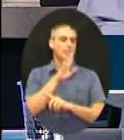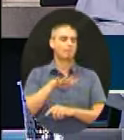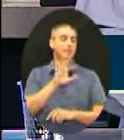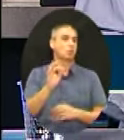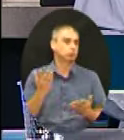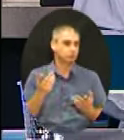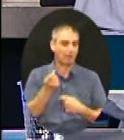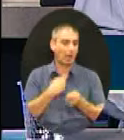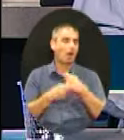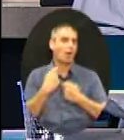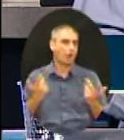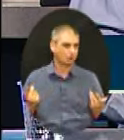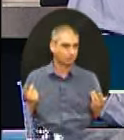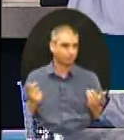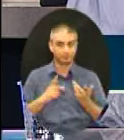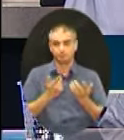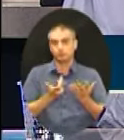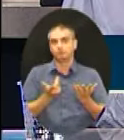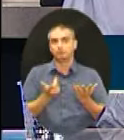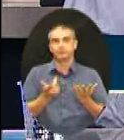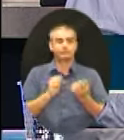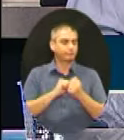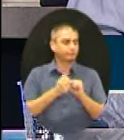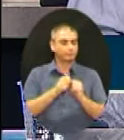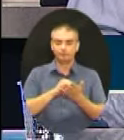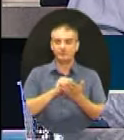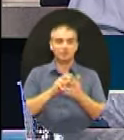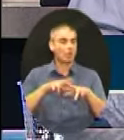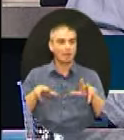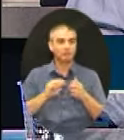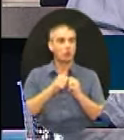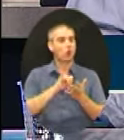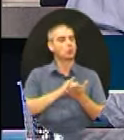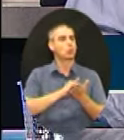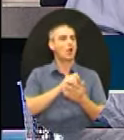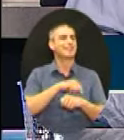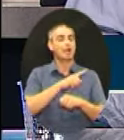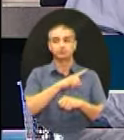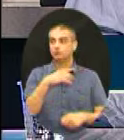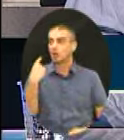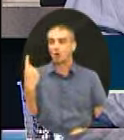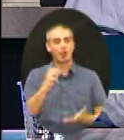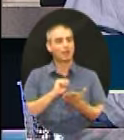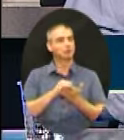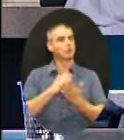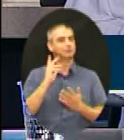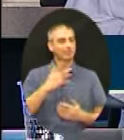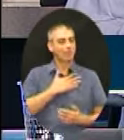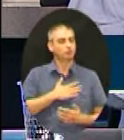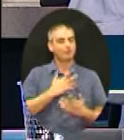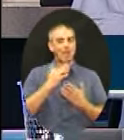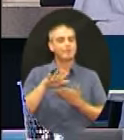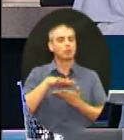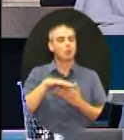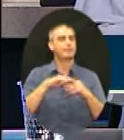מסוים נגיד בכלכלה או או הר ארץ או ני יורק טימס אני חושב שכל עיתון צריך לשאוף שיהיו כמה